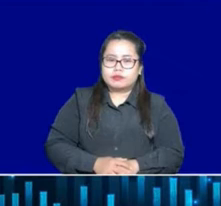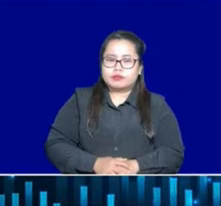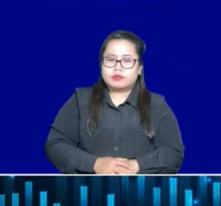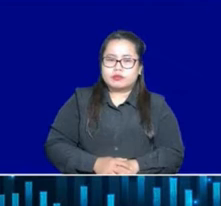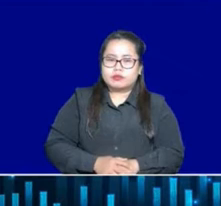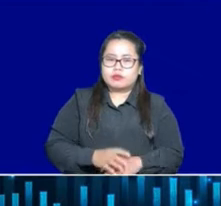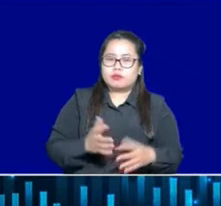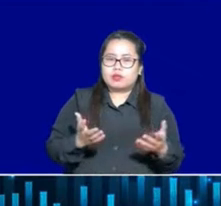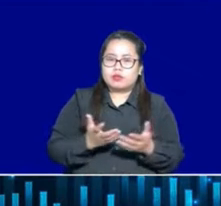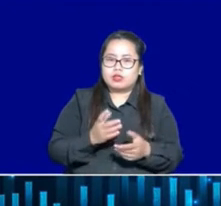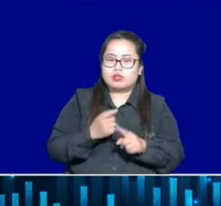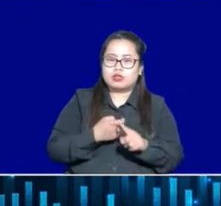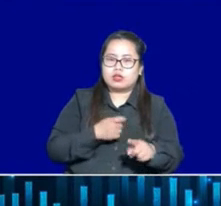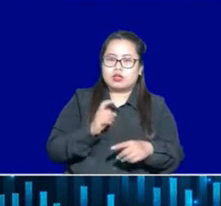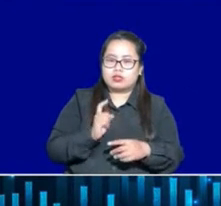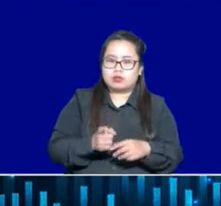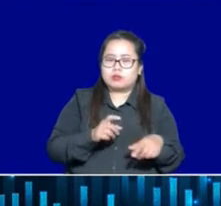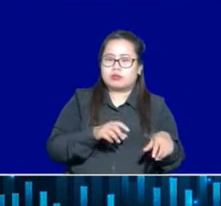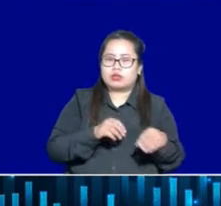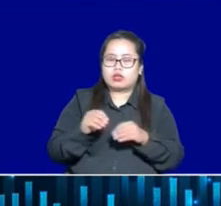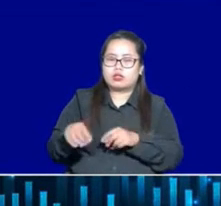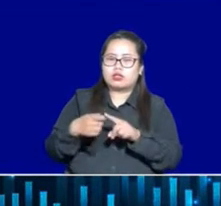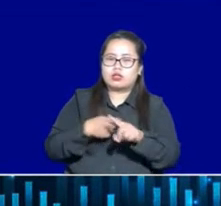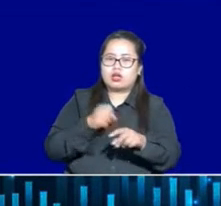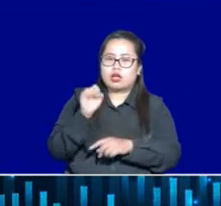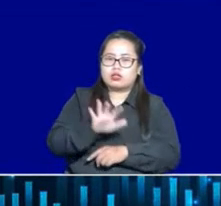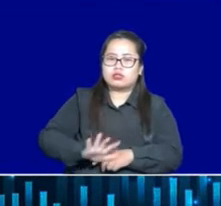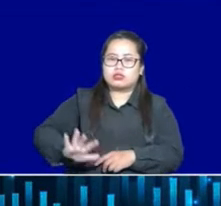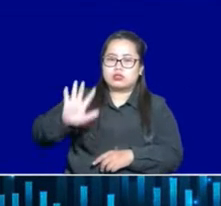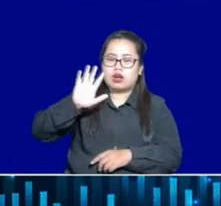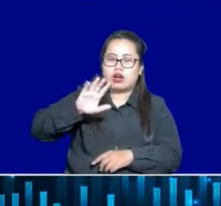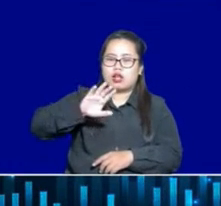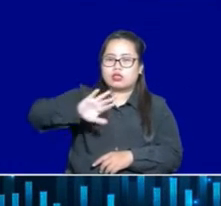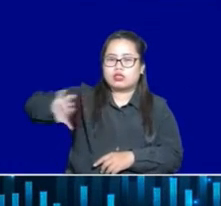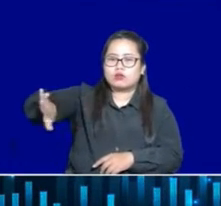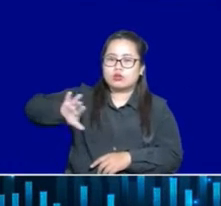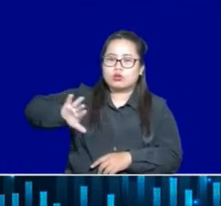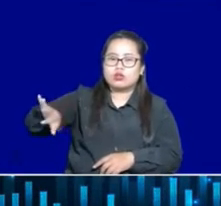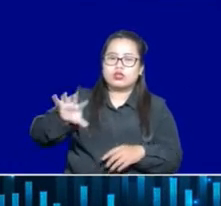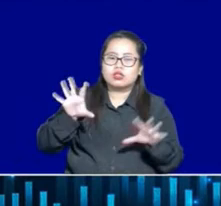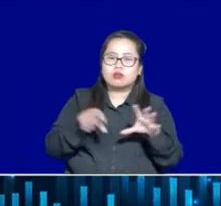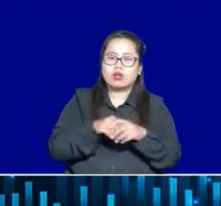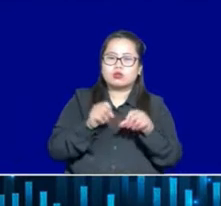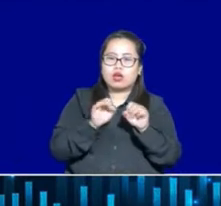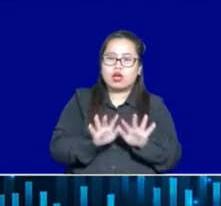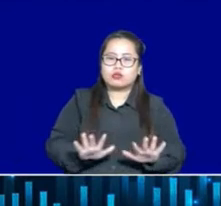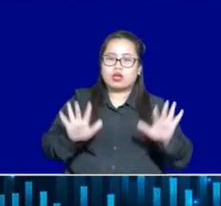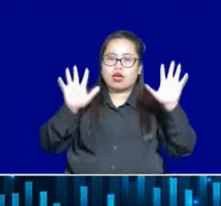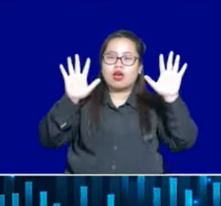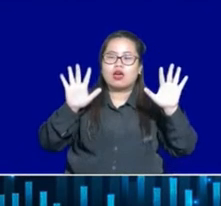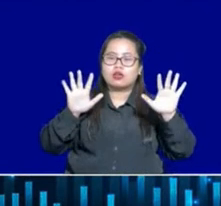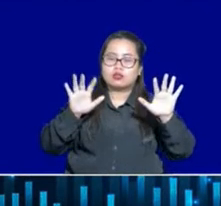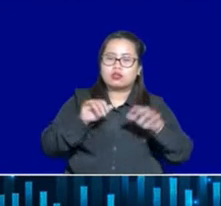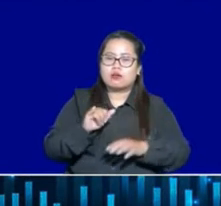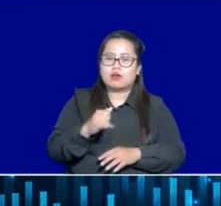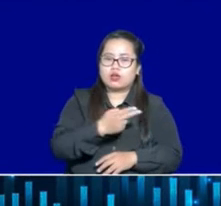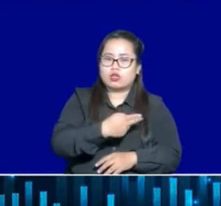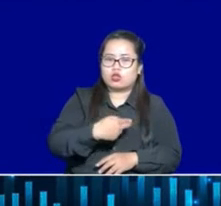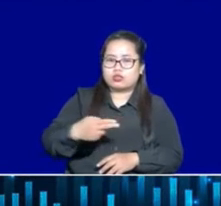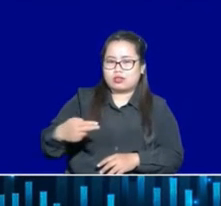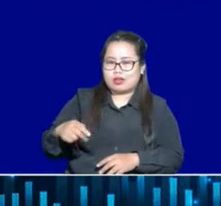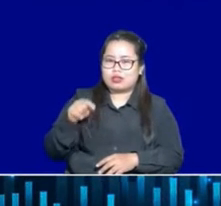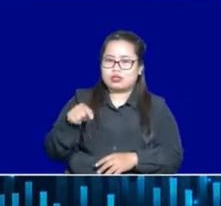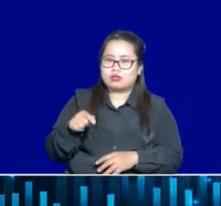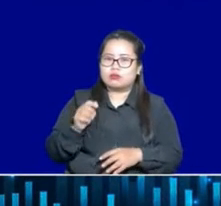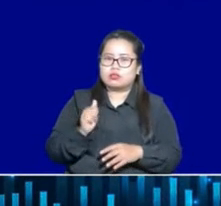miracle dari Asia Timur, kemudian termasuk juga ASEAN, termasuk Indonesia juga menjadi champion